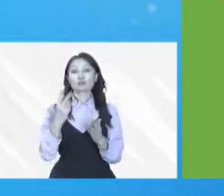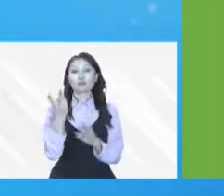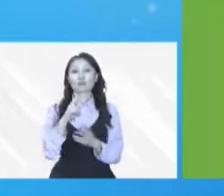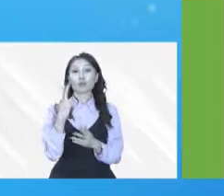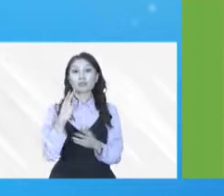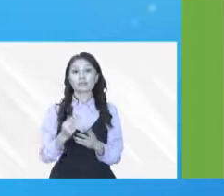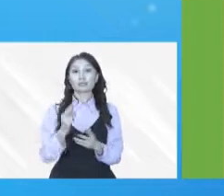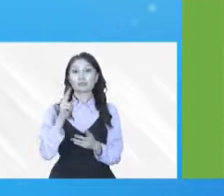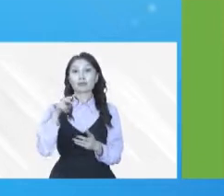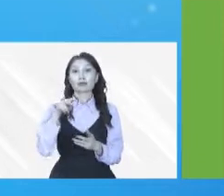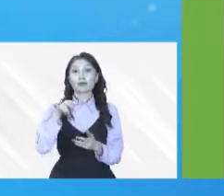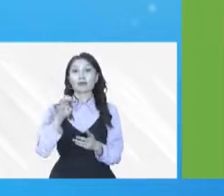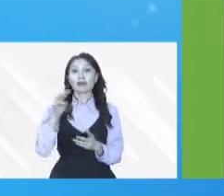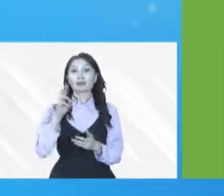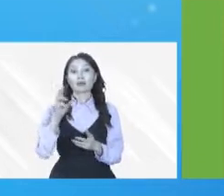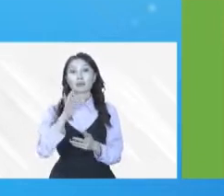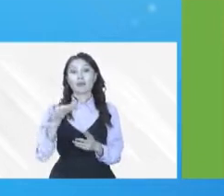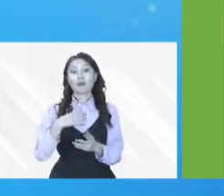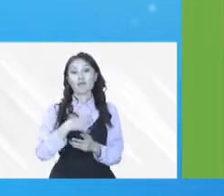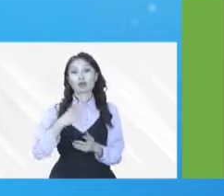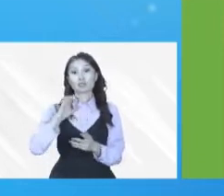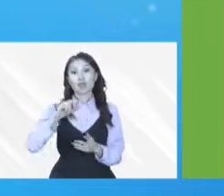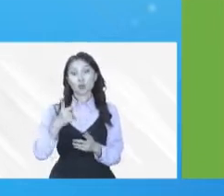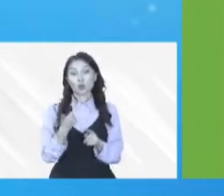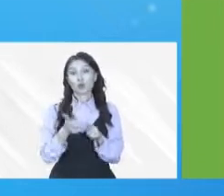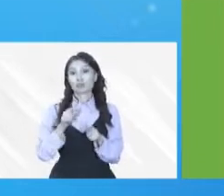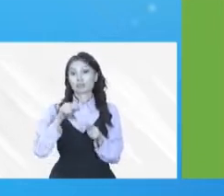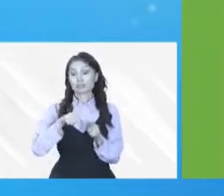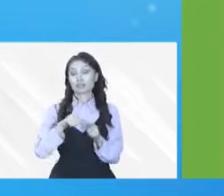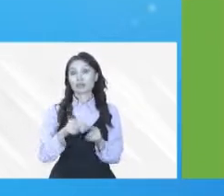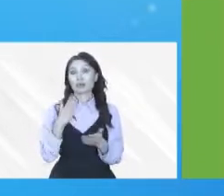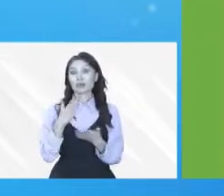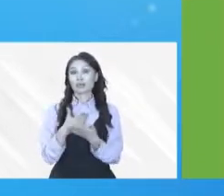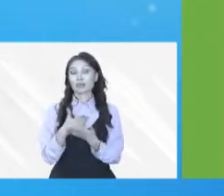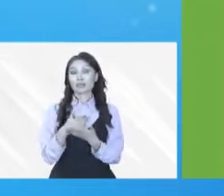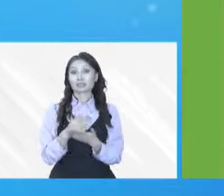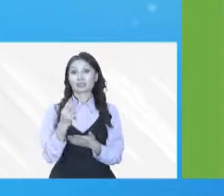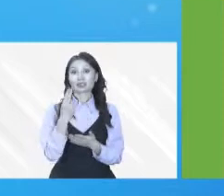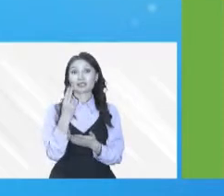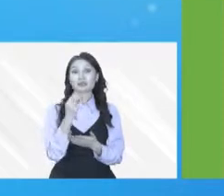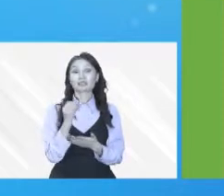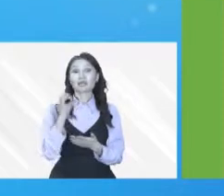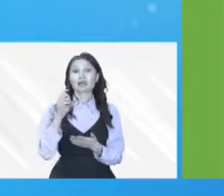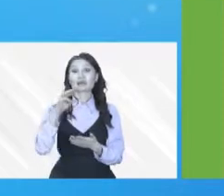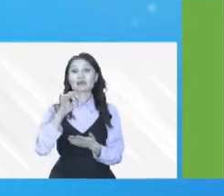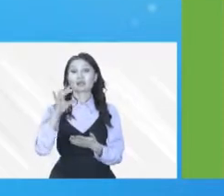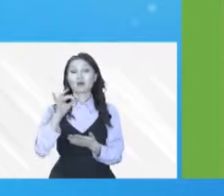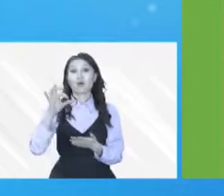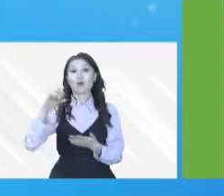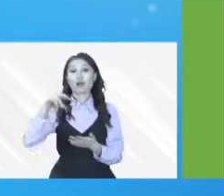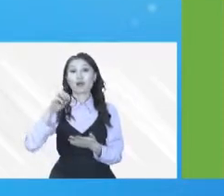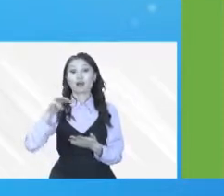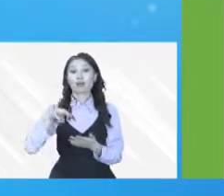дочерними клетками. Важная роль в этом процессе принадлежит центриолям